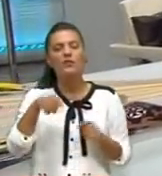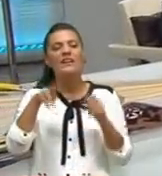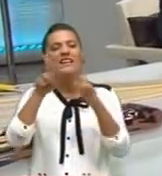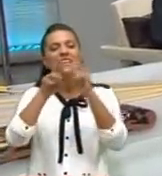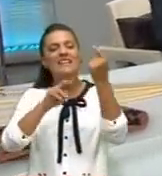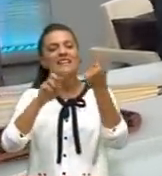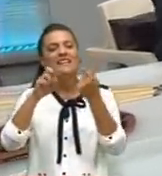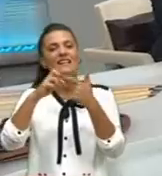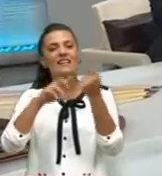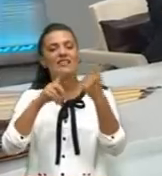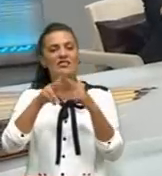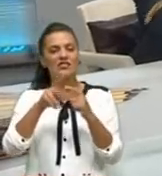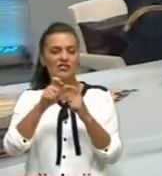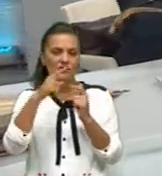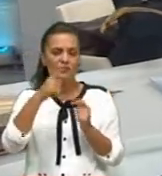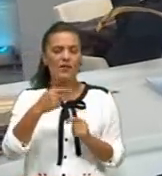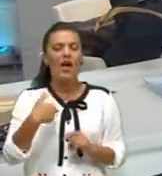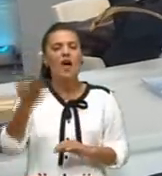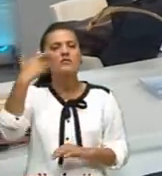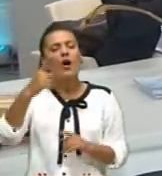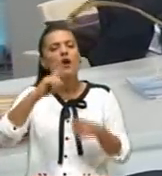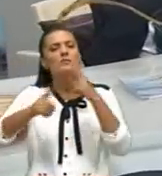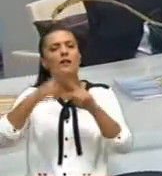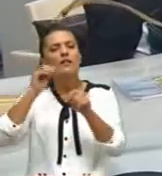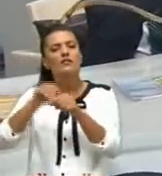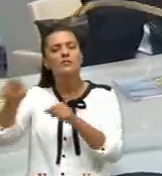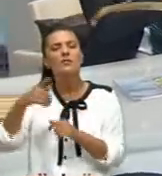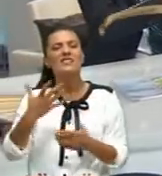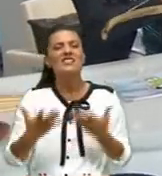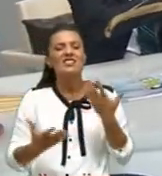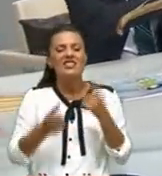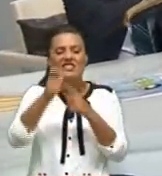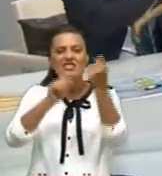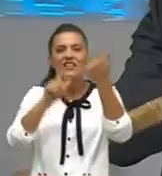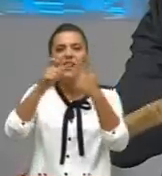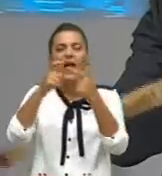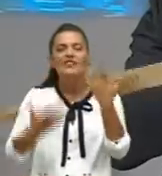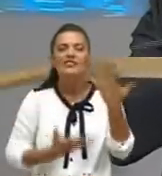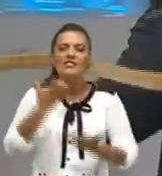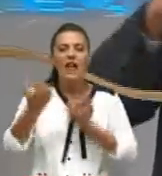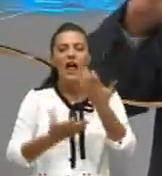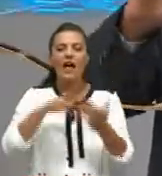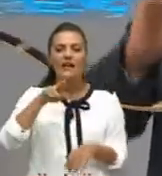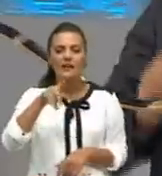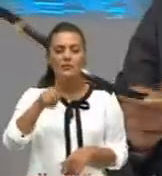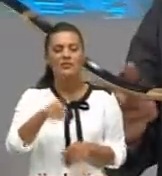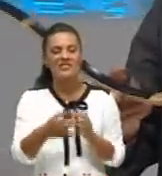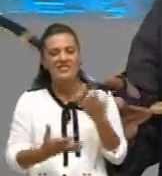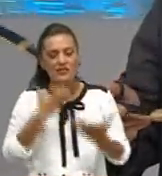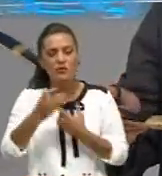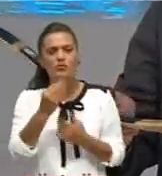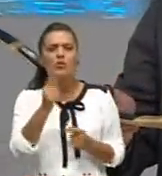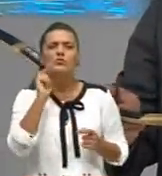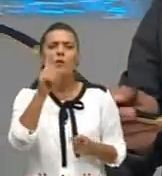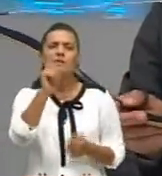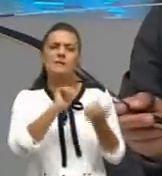diyoruz. Hı-hı. Ya kirişini da Osmanlılar buna çile diyorlar. Bu çile çekmek deyimi oradan gelir. Çünkü bu çok zor bir spordur. Disiplinli